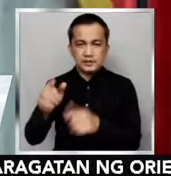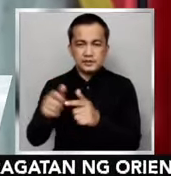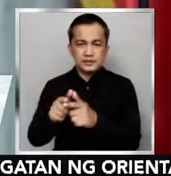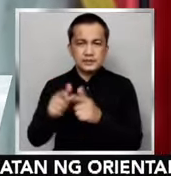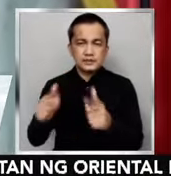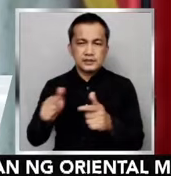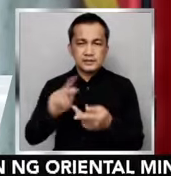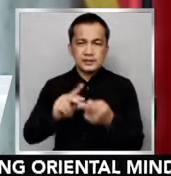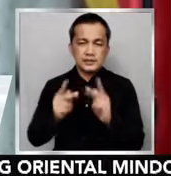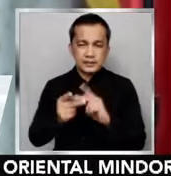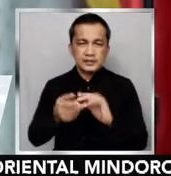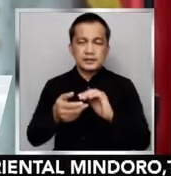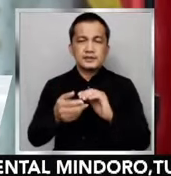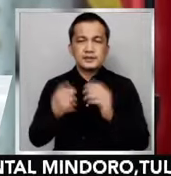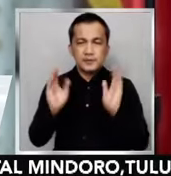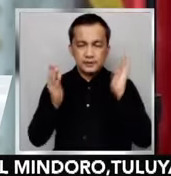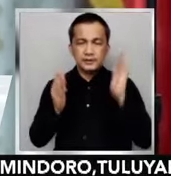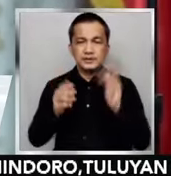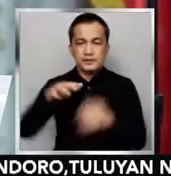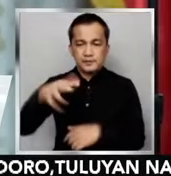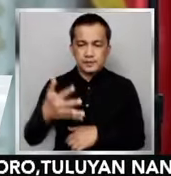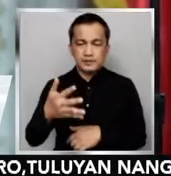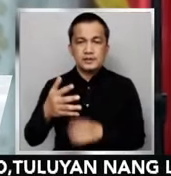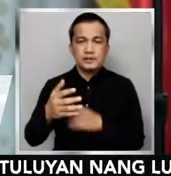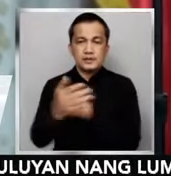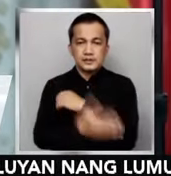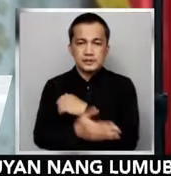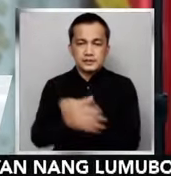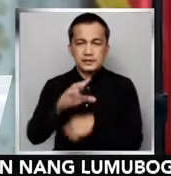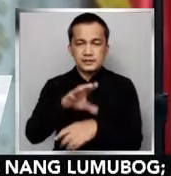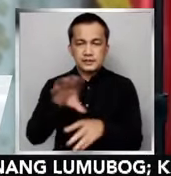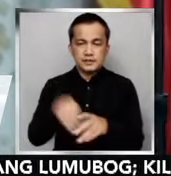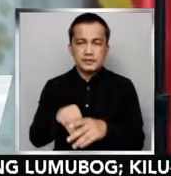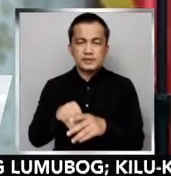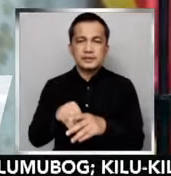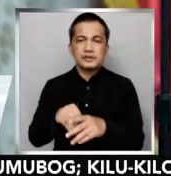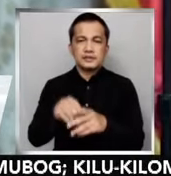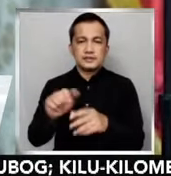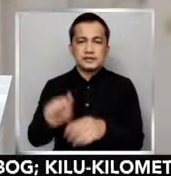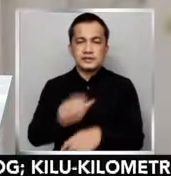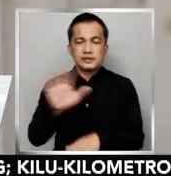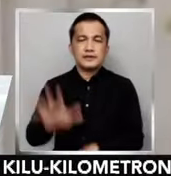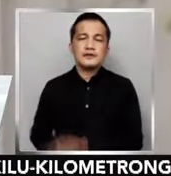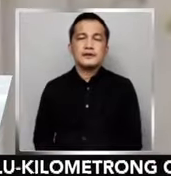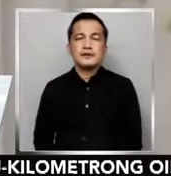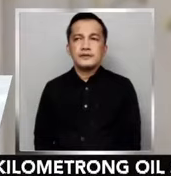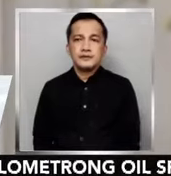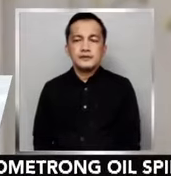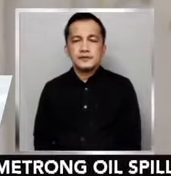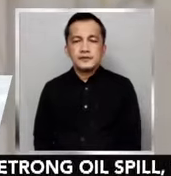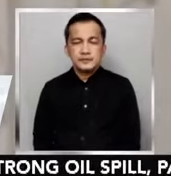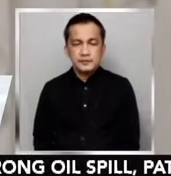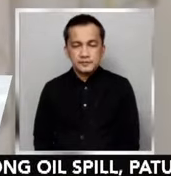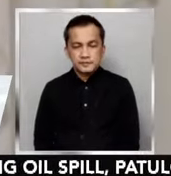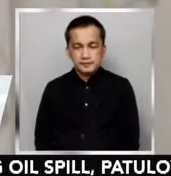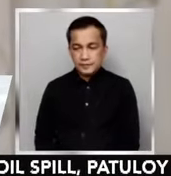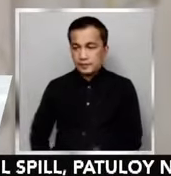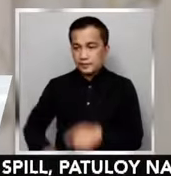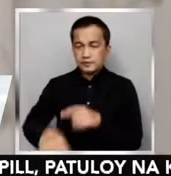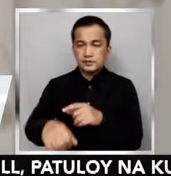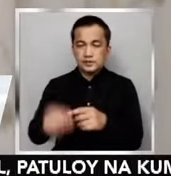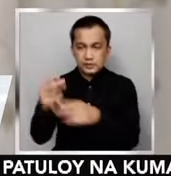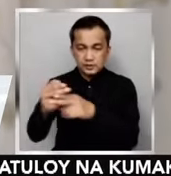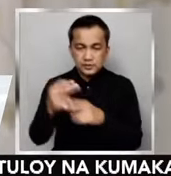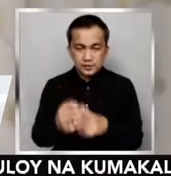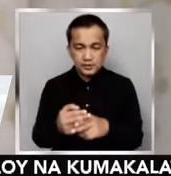Malaysia ikalima naman sa mga bansang kasapi sa ASEAN as immediate Neighbors the Philippines